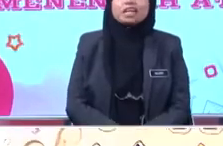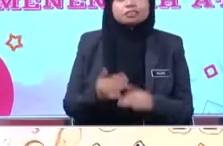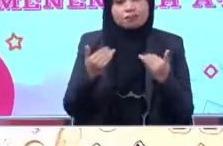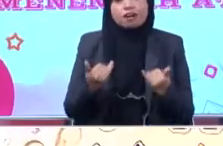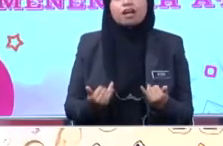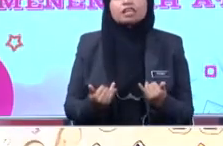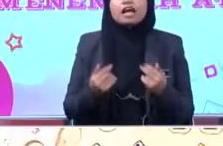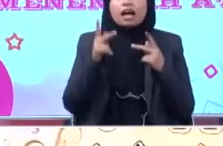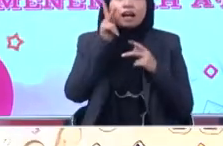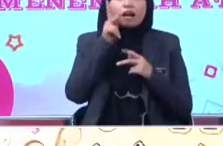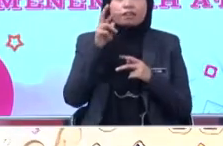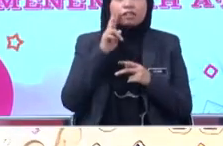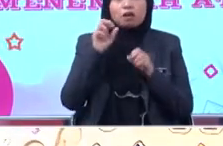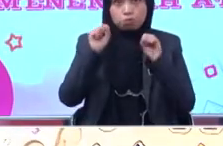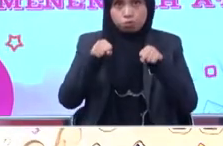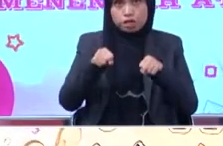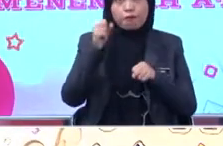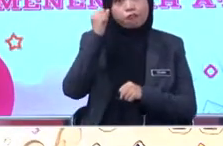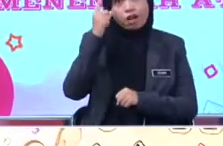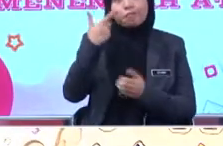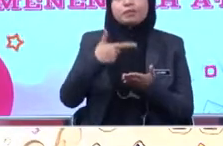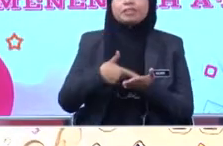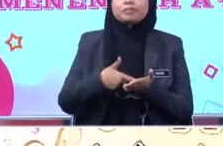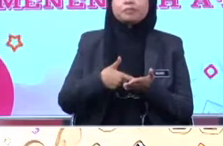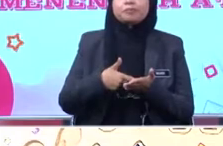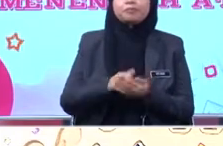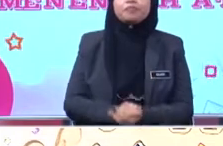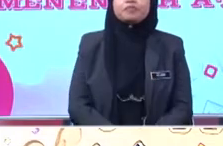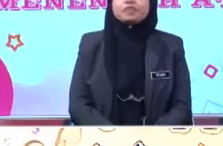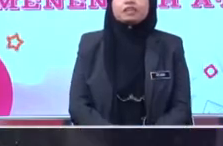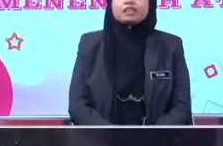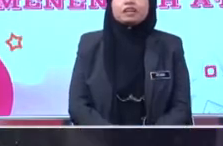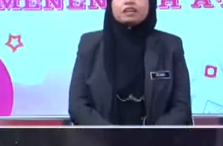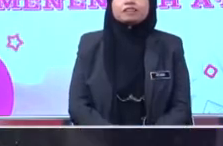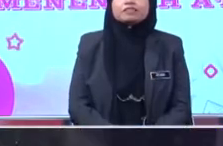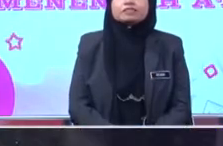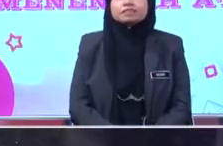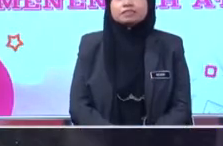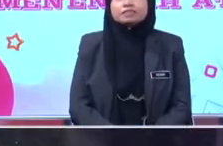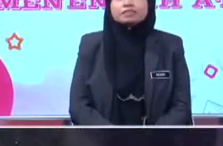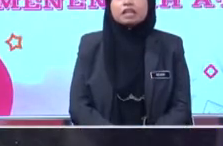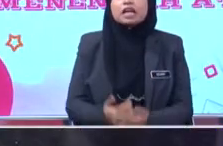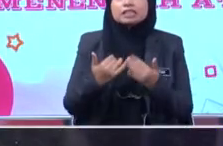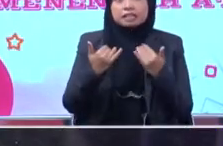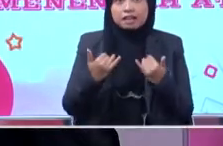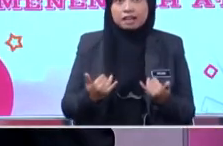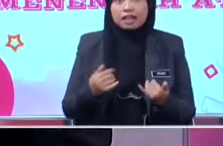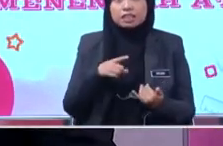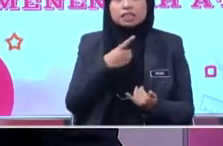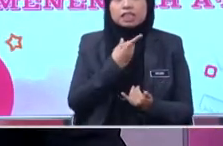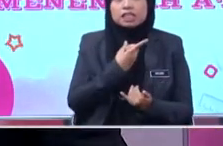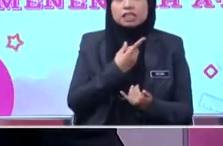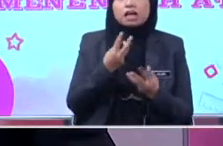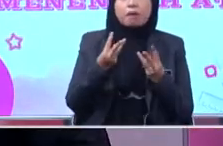saya paham dengan penjelasan Ustadz memang sono sangat belajar hukum Hal ini Oke Alhamdulillah oke sekarang Nikita nak tengok